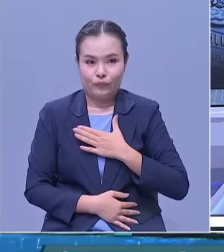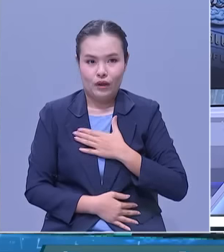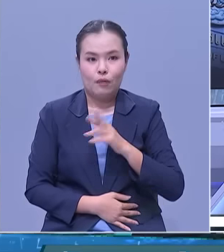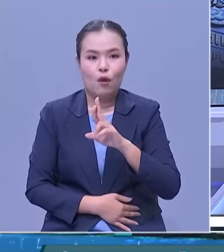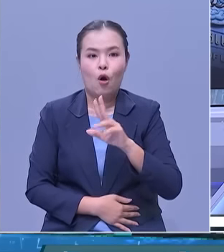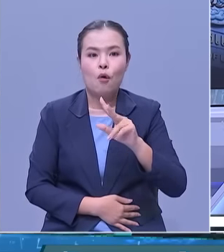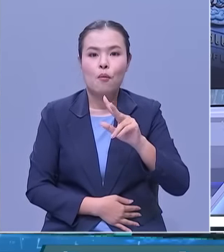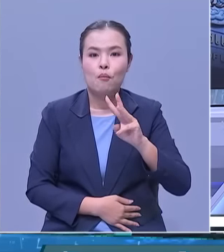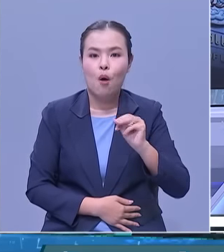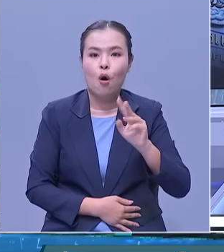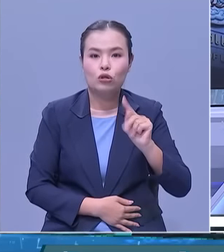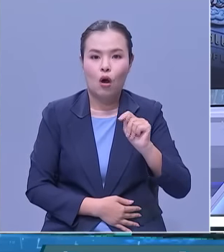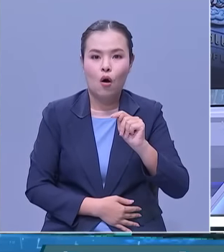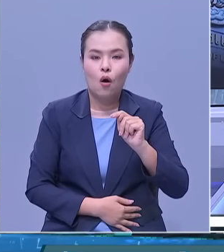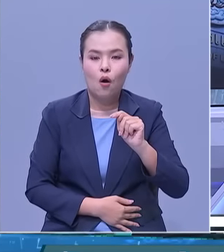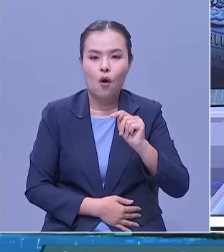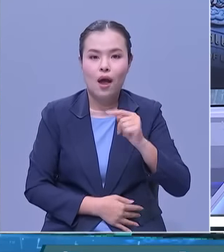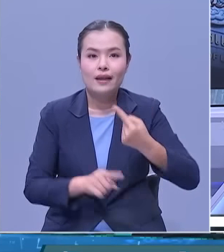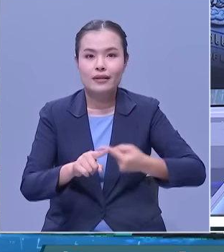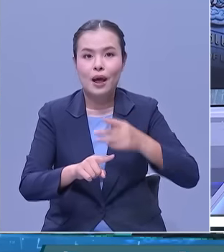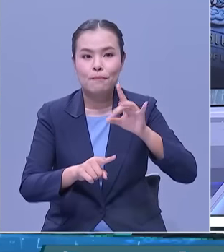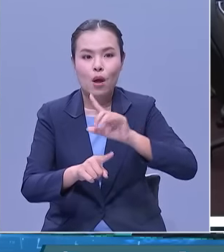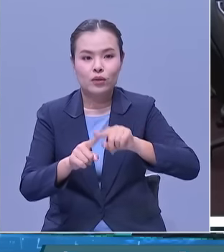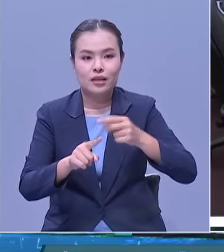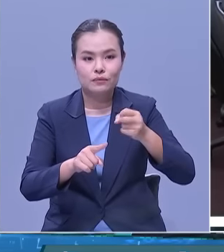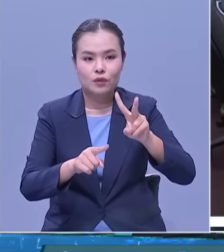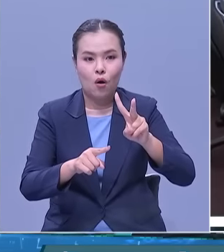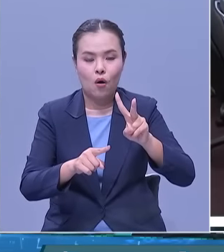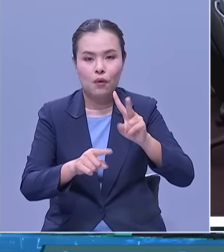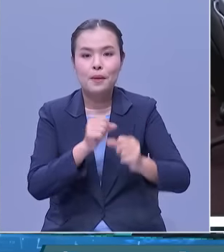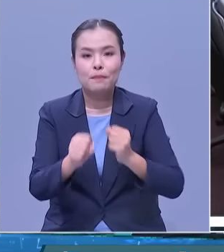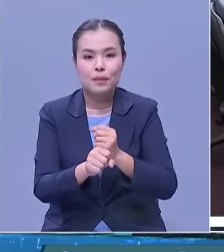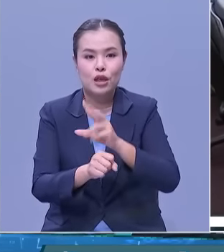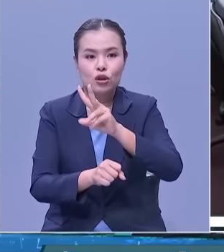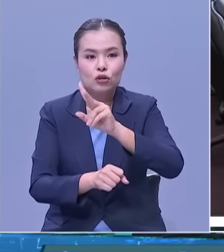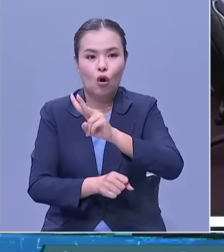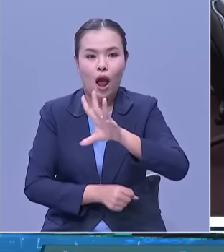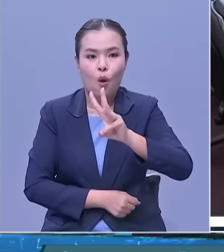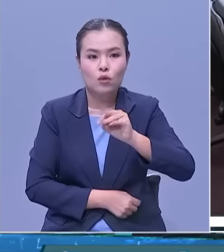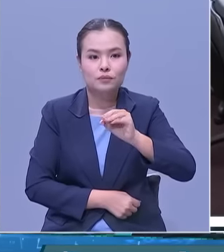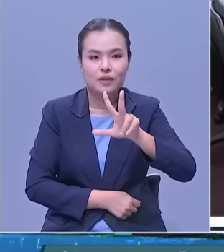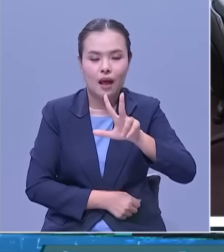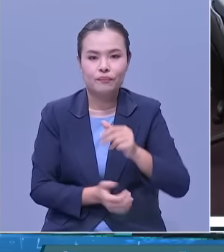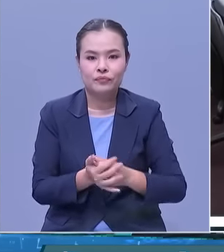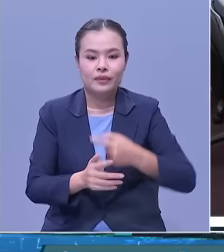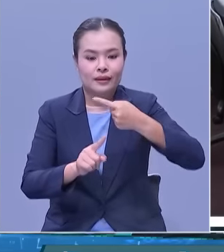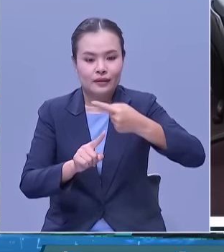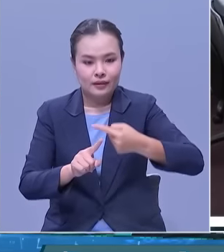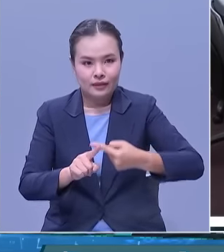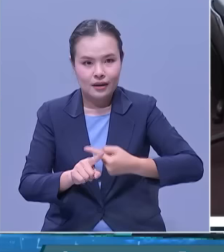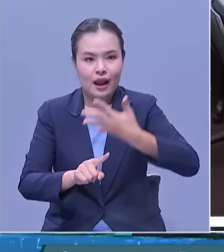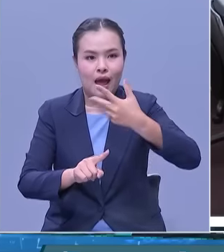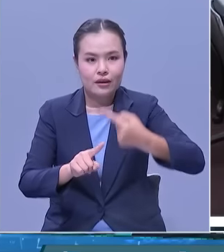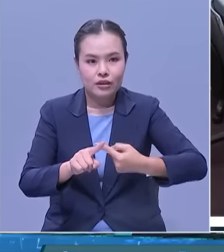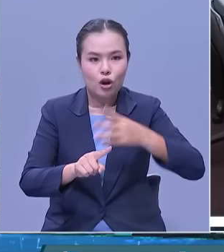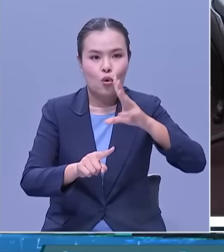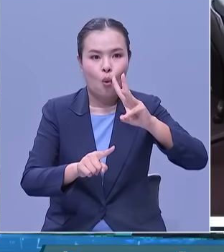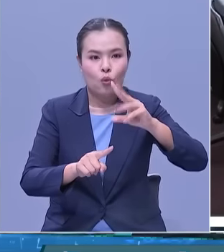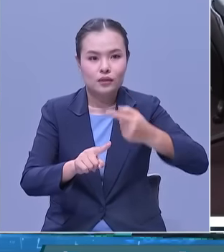ตรี12 สิงหา 63 ครับ ค่ะ การส่งคนงานไปฟินแลนด์เนี่ยเขาส่งมิถุนากรกฎาคมพฤษภามิถุนากรกฎาคมหลัง